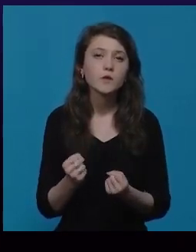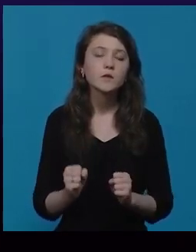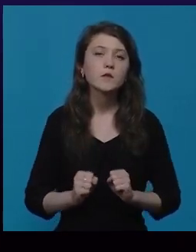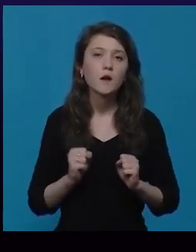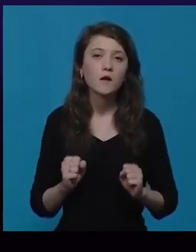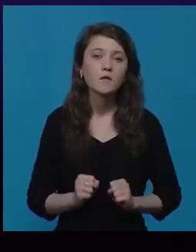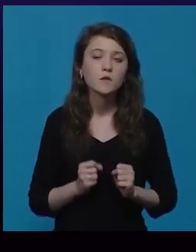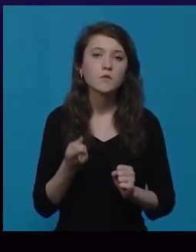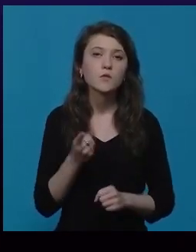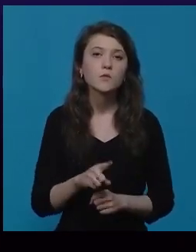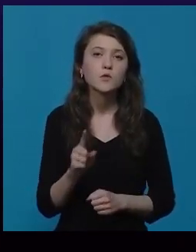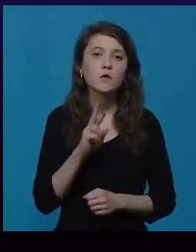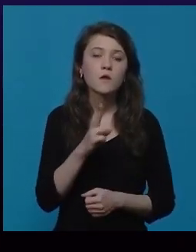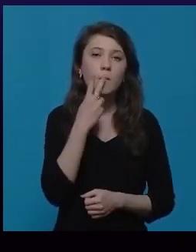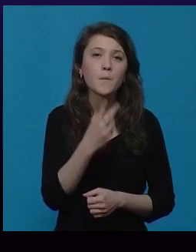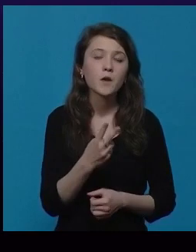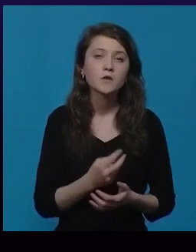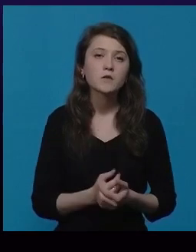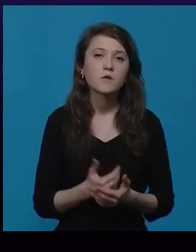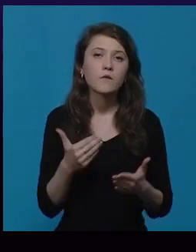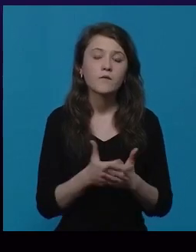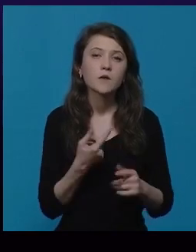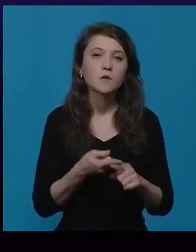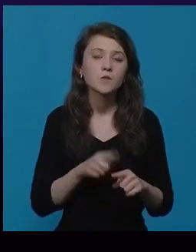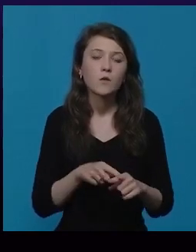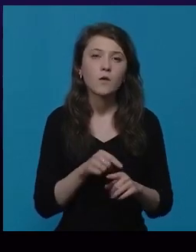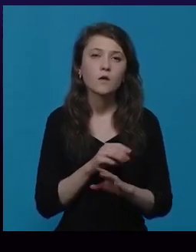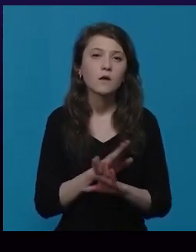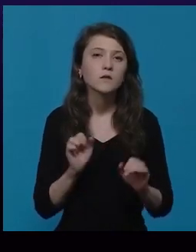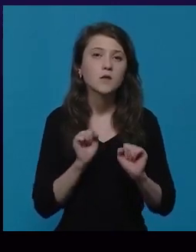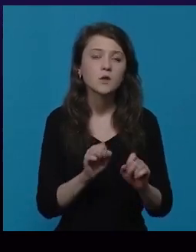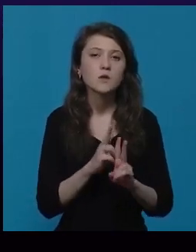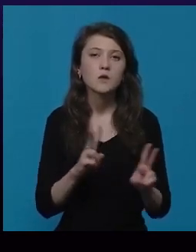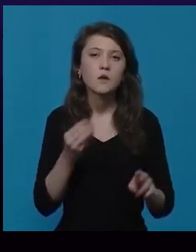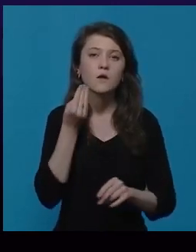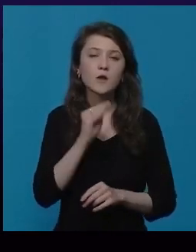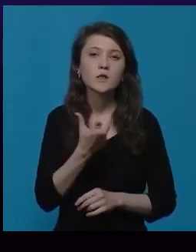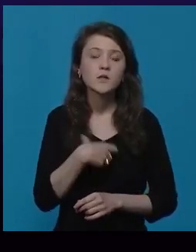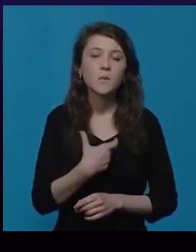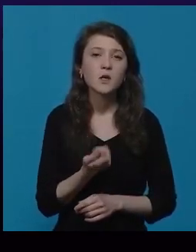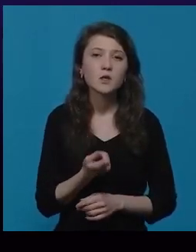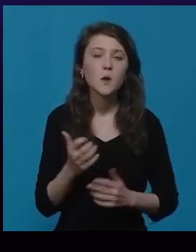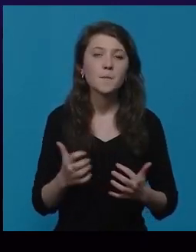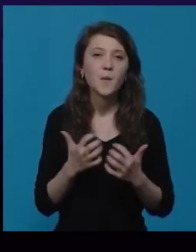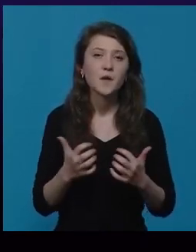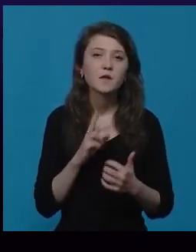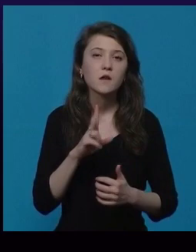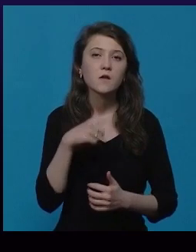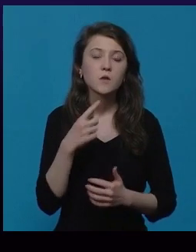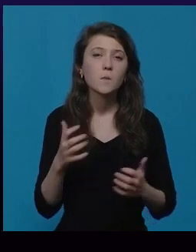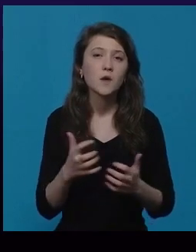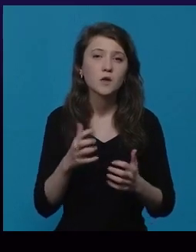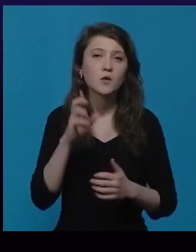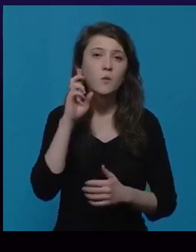що, як бачать, що від цього не захищений ніхто. Тому лучше себе чуть-чуть поберегти, яка береже, но Бог